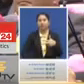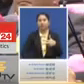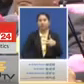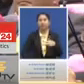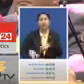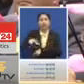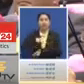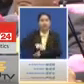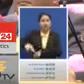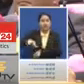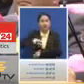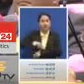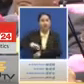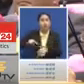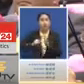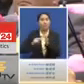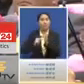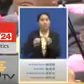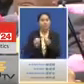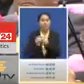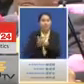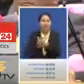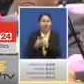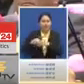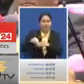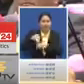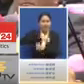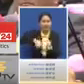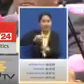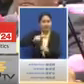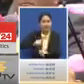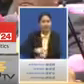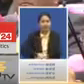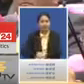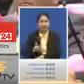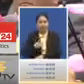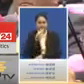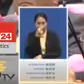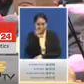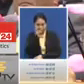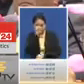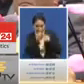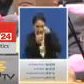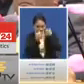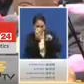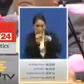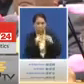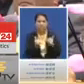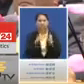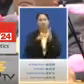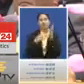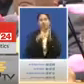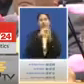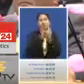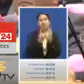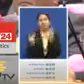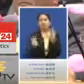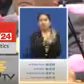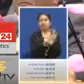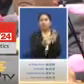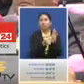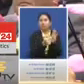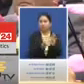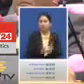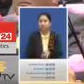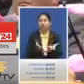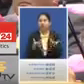พืชเศรษฐกิจที่หลายคนหมายตาบรรจุนโยบายนี้แล้วนี่อย่าให้ประช